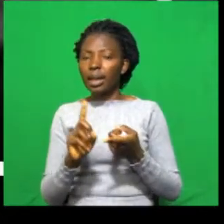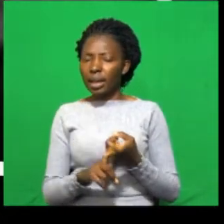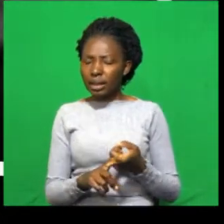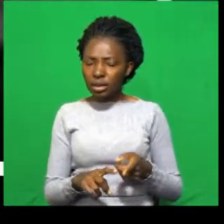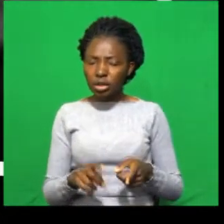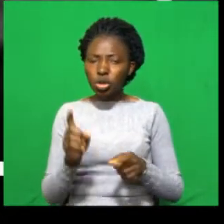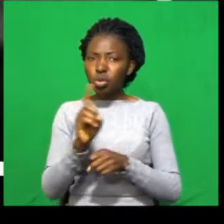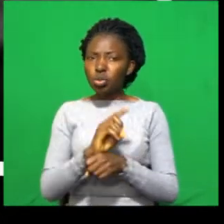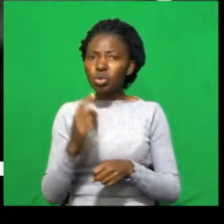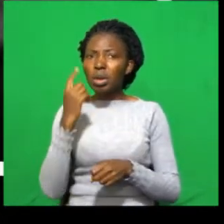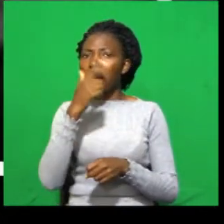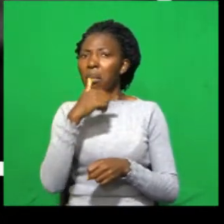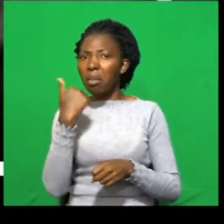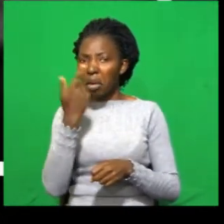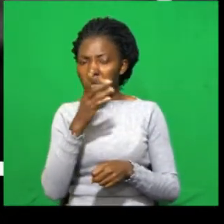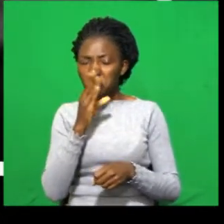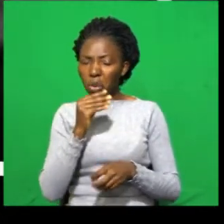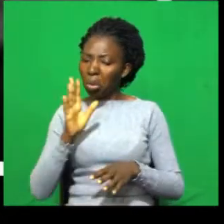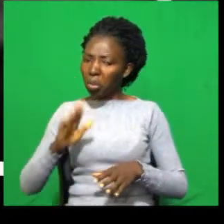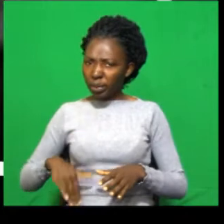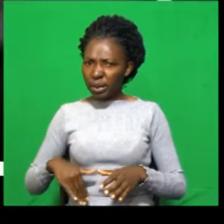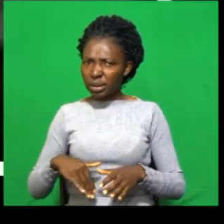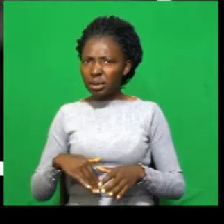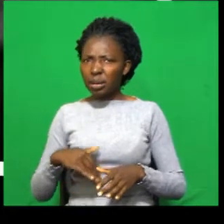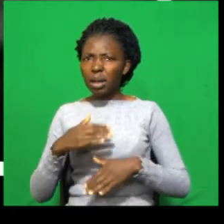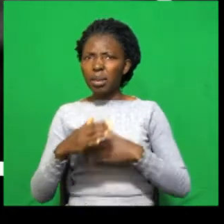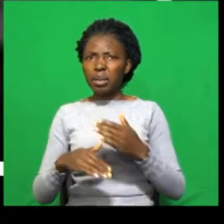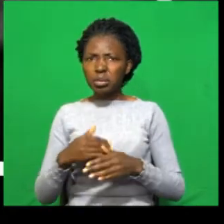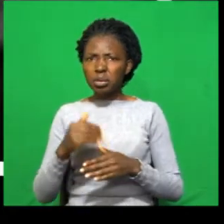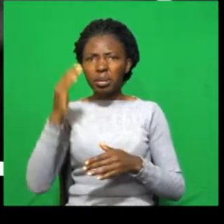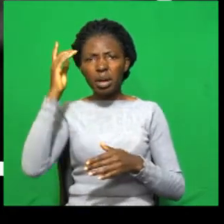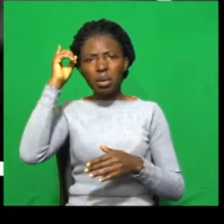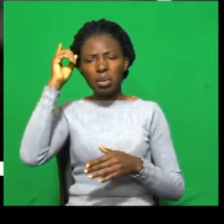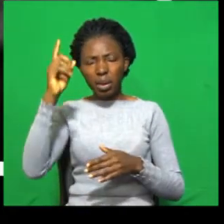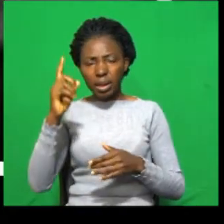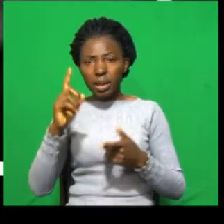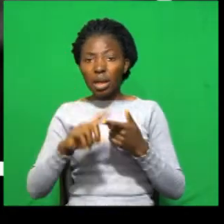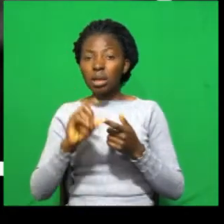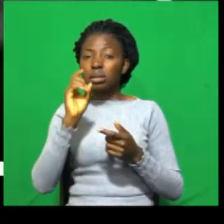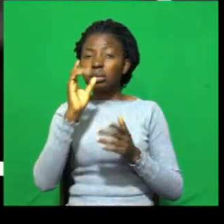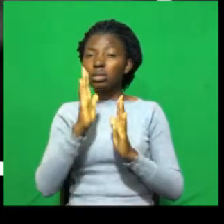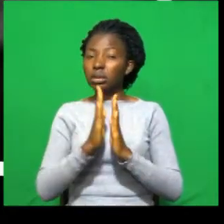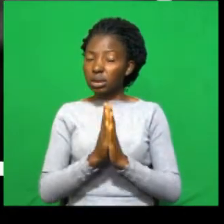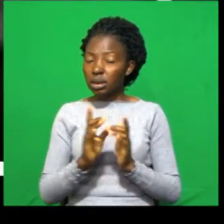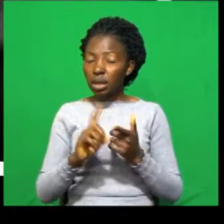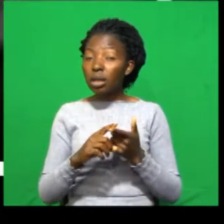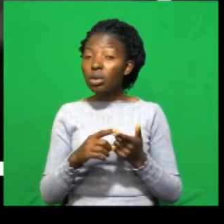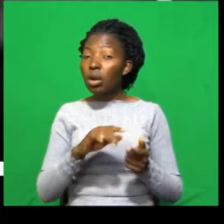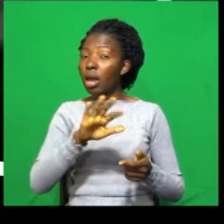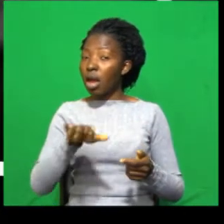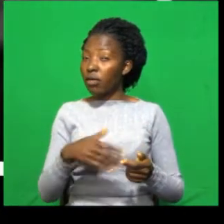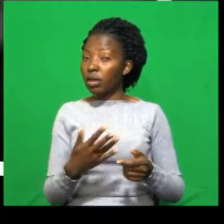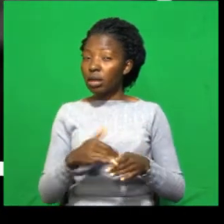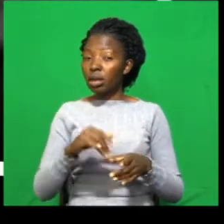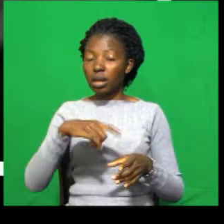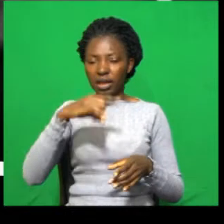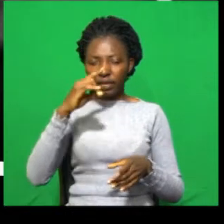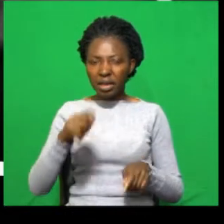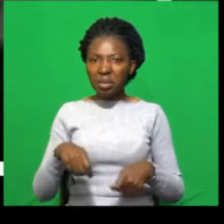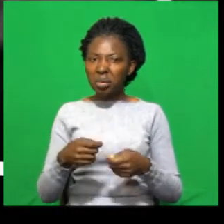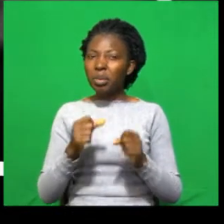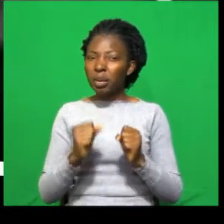Chikashamisa muromo wacho kuti chimhure Mwari nokumhura zita rake netebhenekeri yake naivo vanogara kudenga. Chikapiwa masimbawo